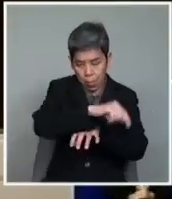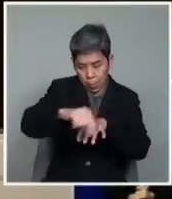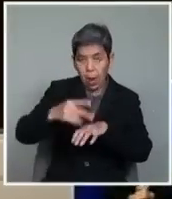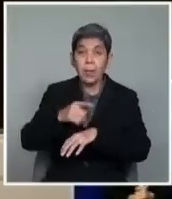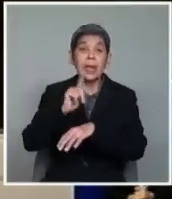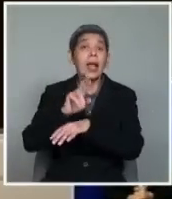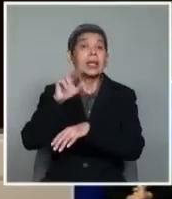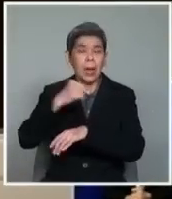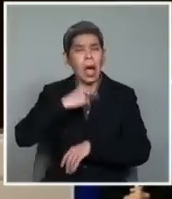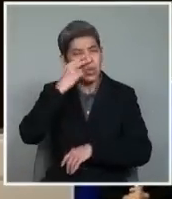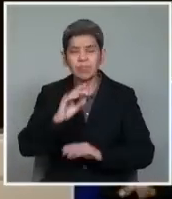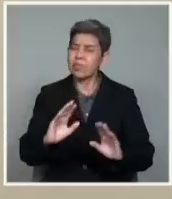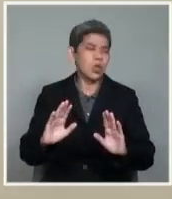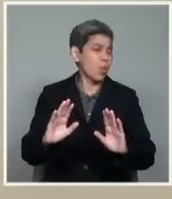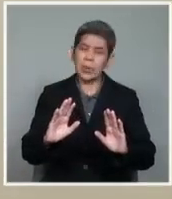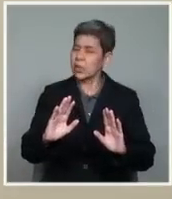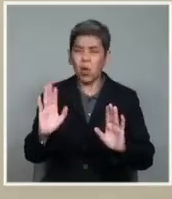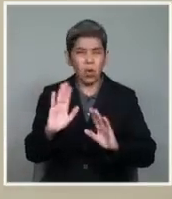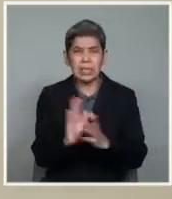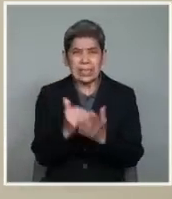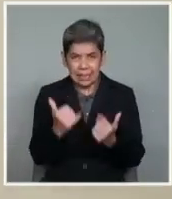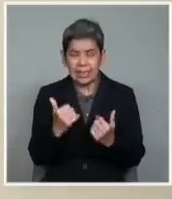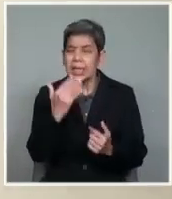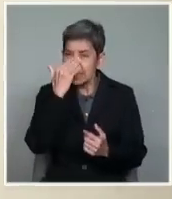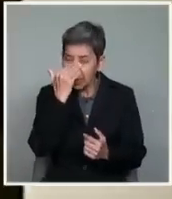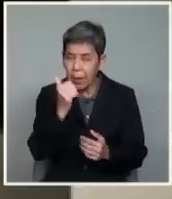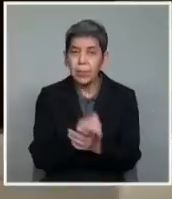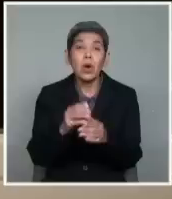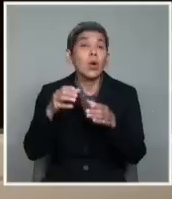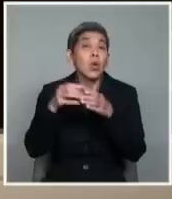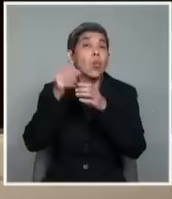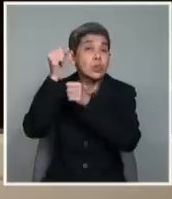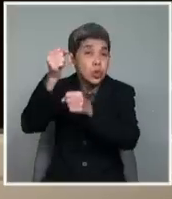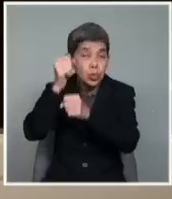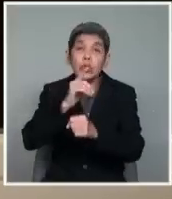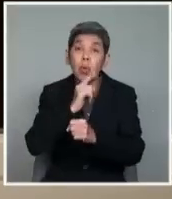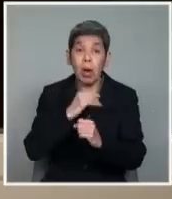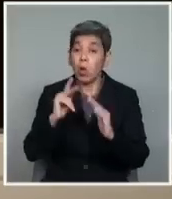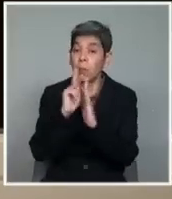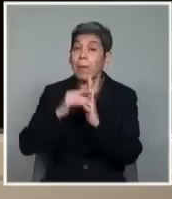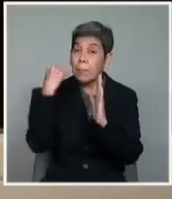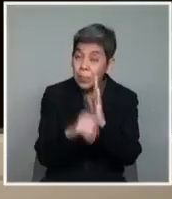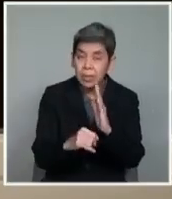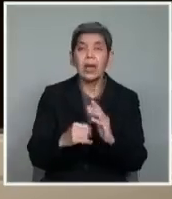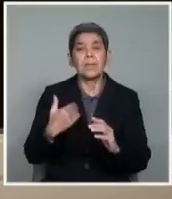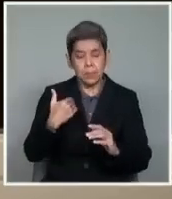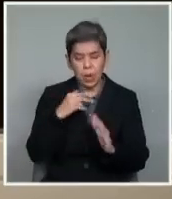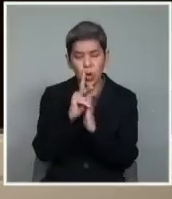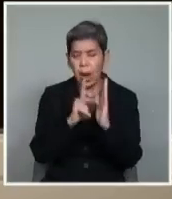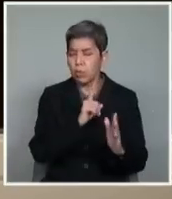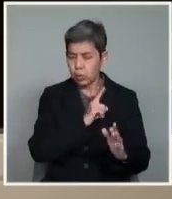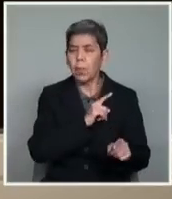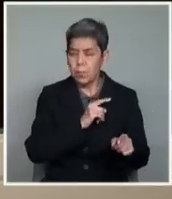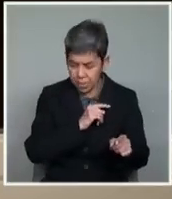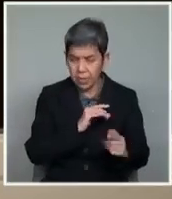รัฐสภาเองเห็นว่าไม่จำเป็นนะคะเนื่องจากว่าการชุมนุมนั้นหากมีการละเมิดกฎหมายก็จะมีมาตรการทางกฎหมายดูแลอ